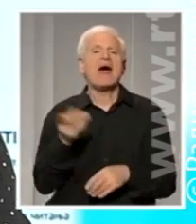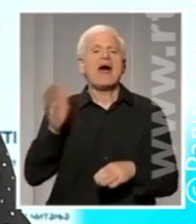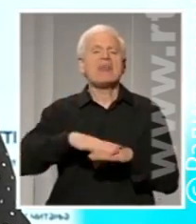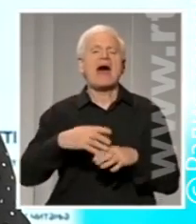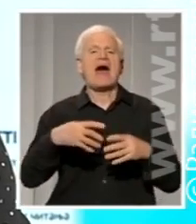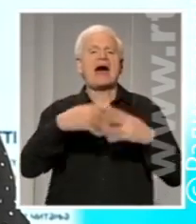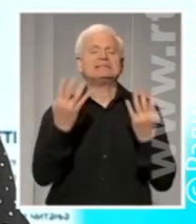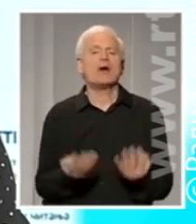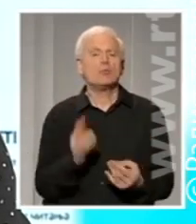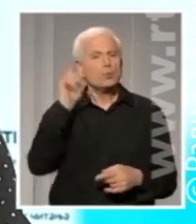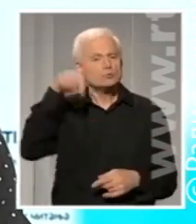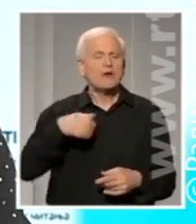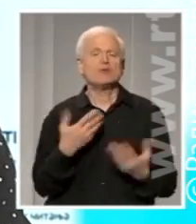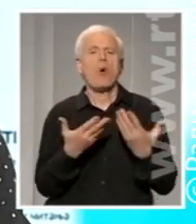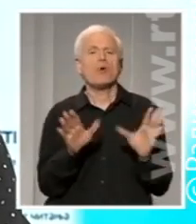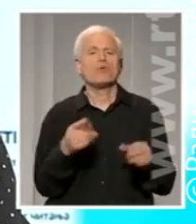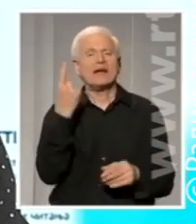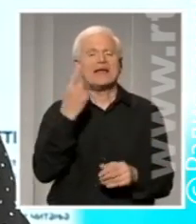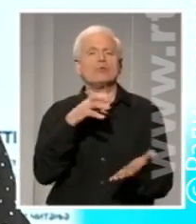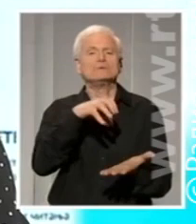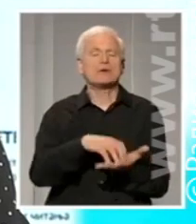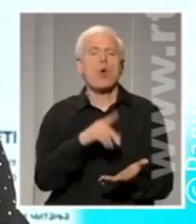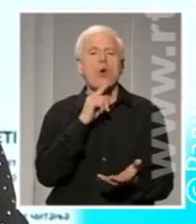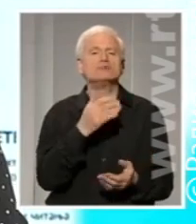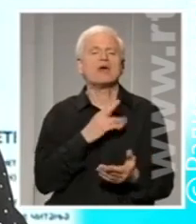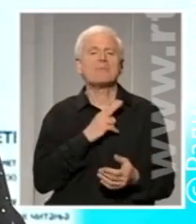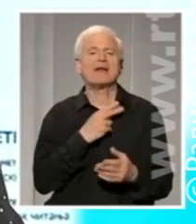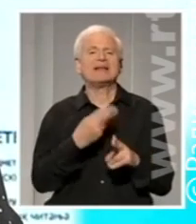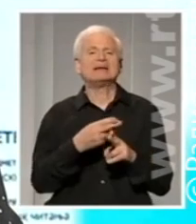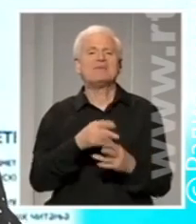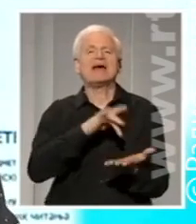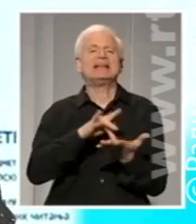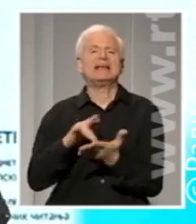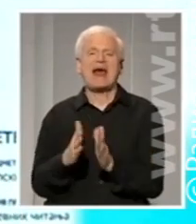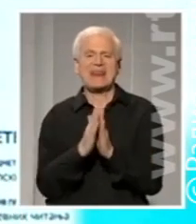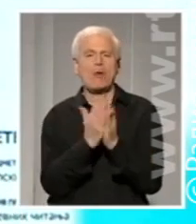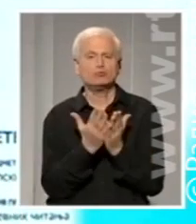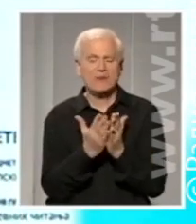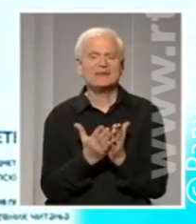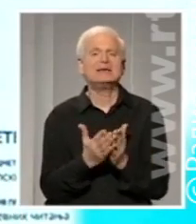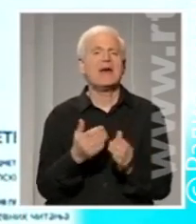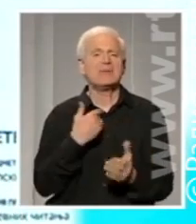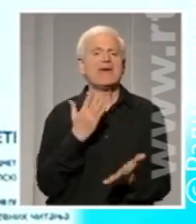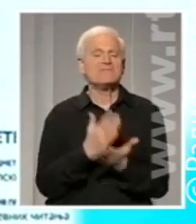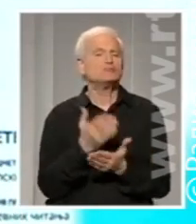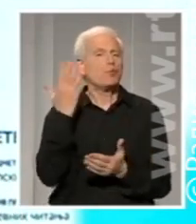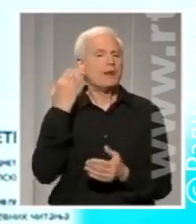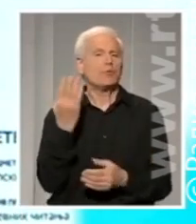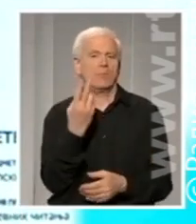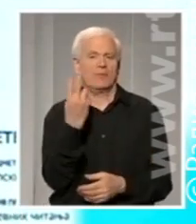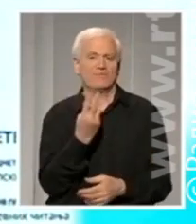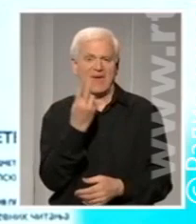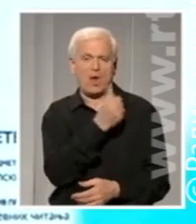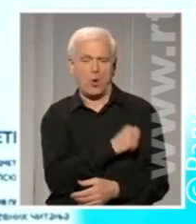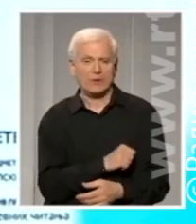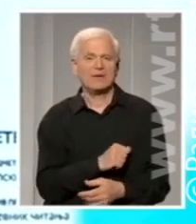ćemo tokom sutrašnjeg dana otvoriti jednu sekciju koja će nositi naziv digitalni udžbenici, jer mi već u prethodne 2 godine smo